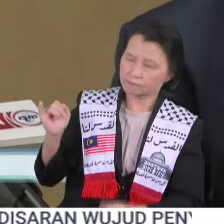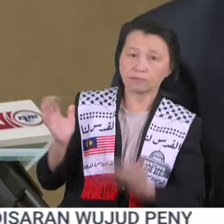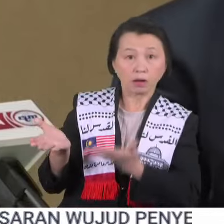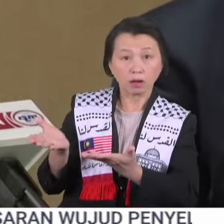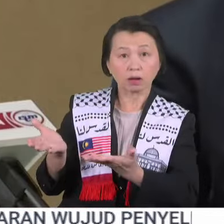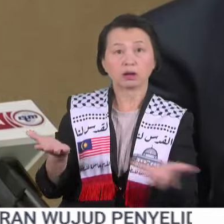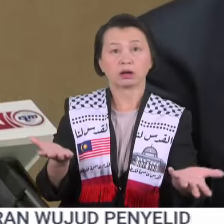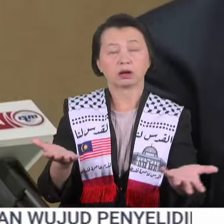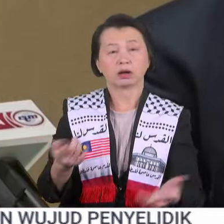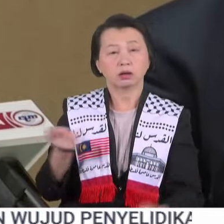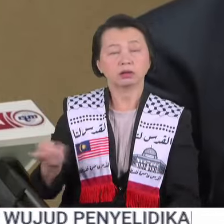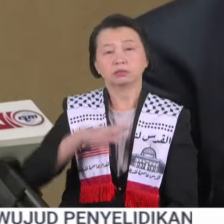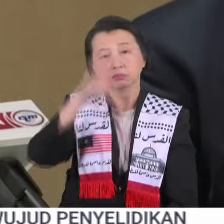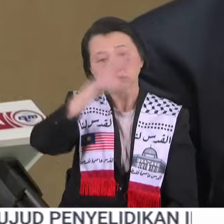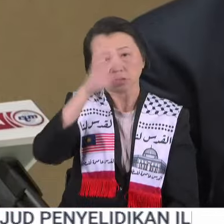helah